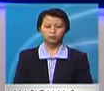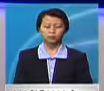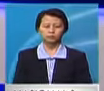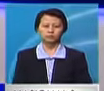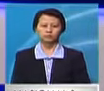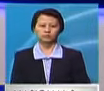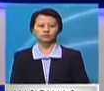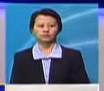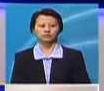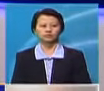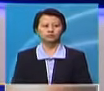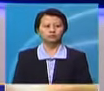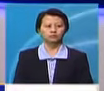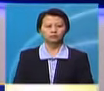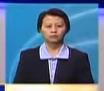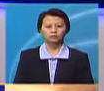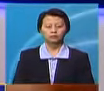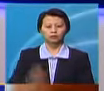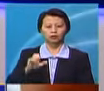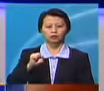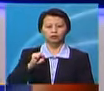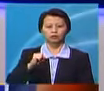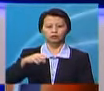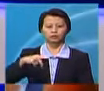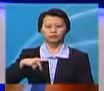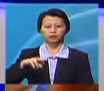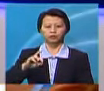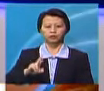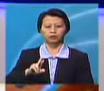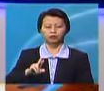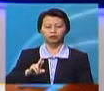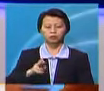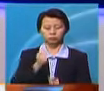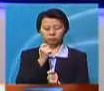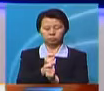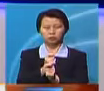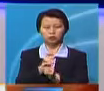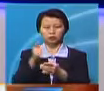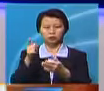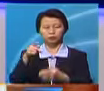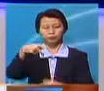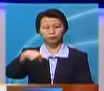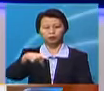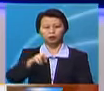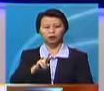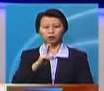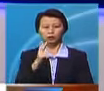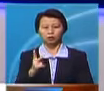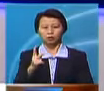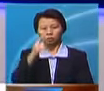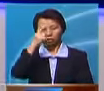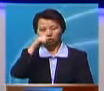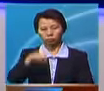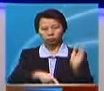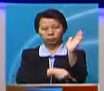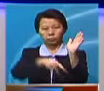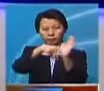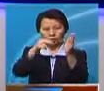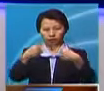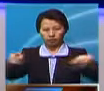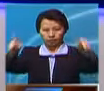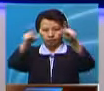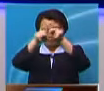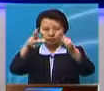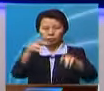Nasional 8, kami mulakan dengan paparan berita ini. Suruhanjaya Pilihan Raya SPR menetapkan Pilihan Raya Kecil PRK bagi Parlimen Kuala Kangsar dan